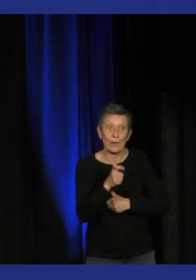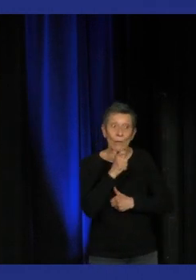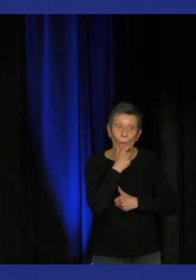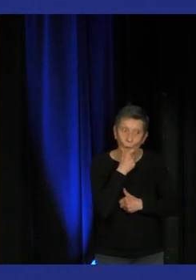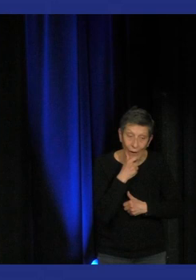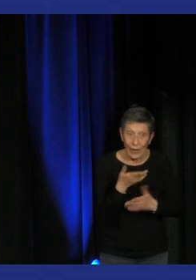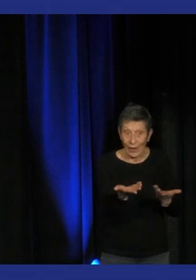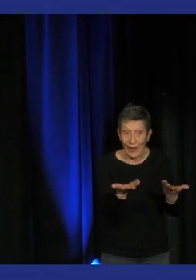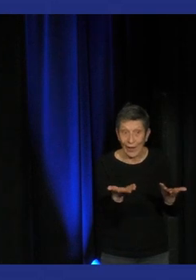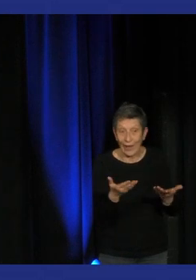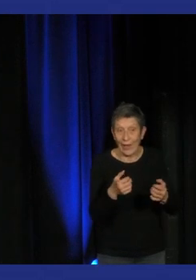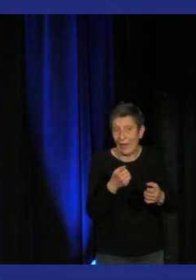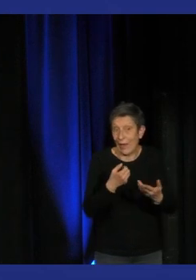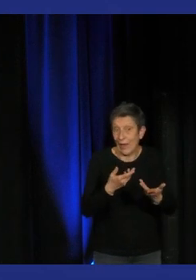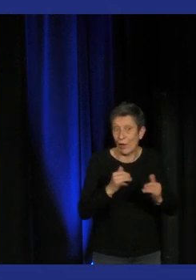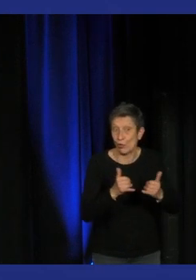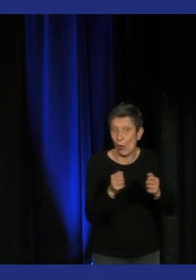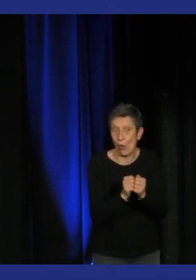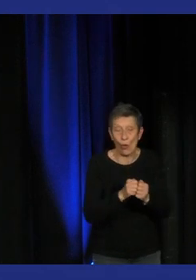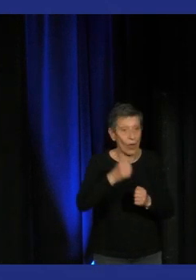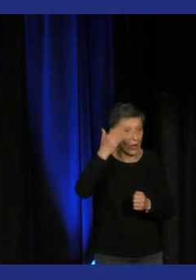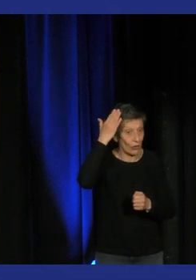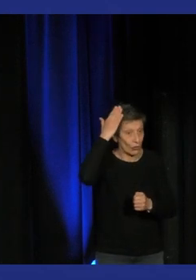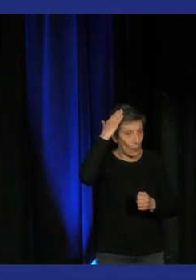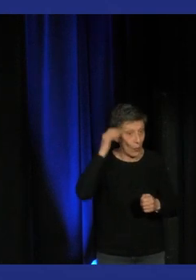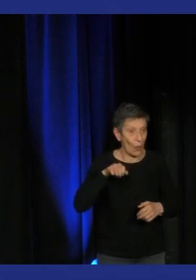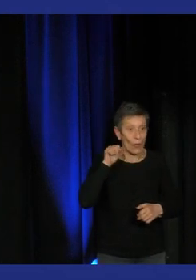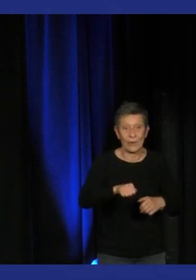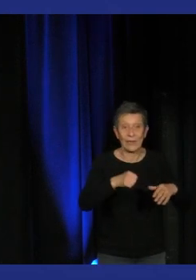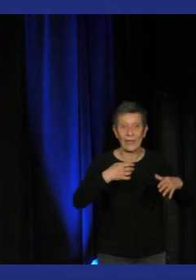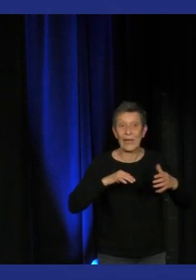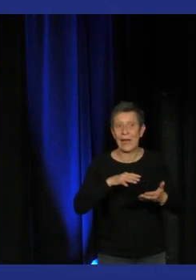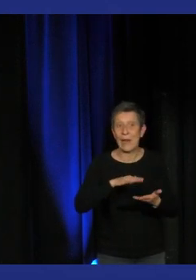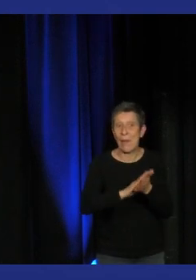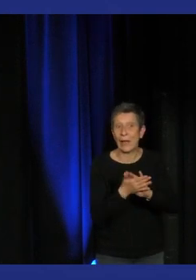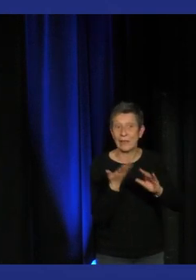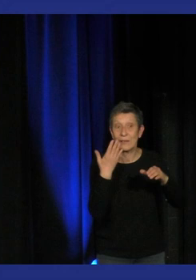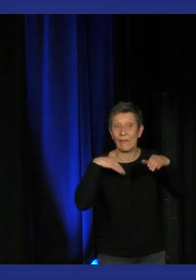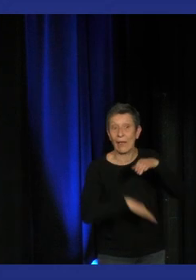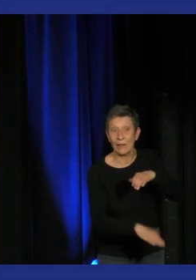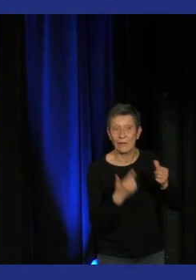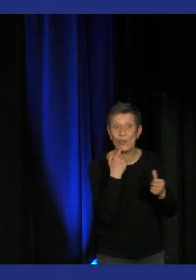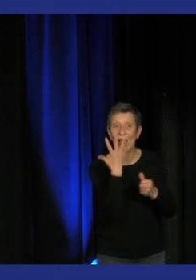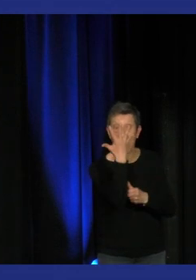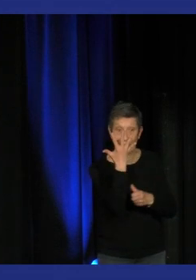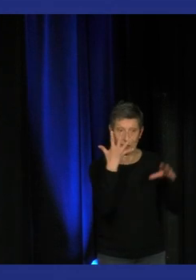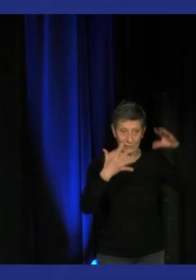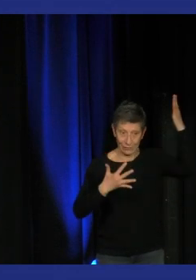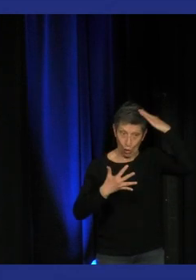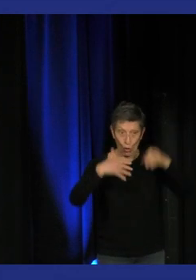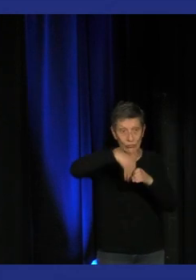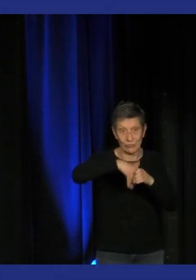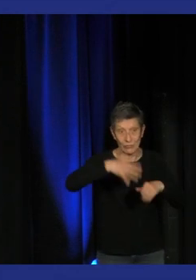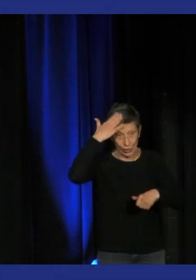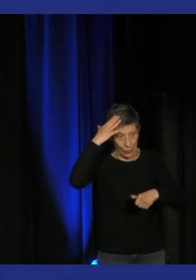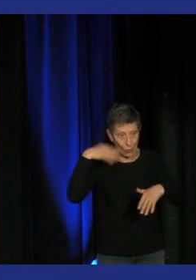chapeau et on pariait sur un objet qui était sous un chapeau et donc c'était le hand in cap, la main sous le chapeau, on